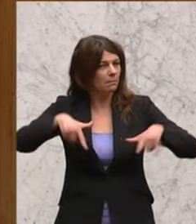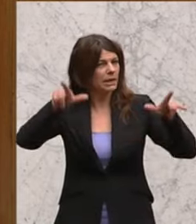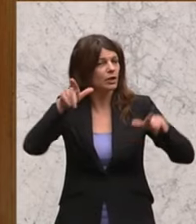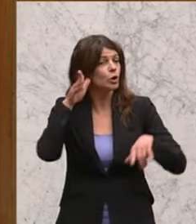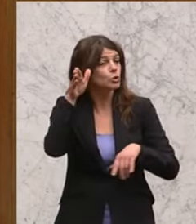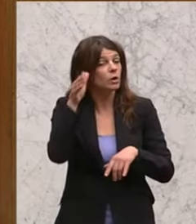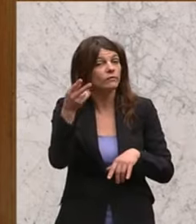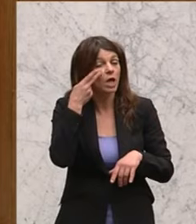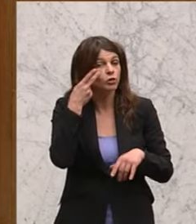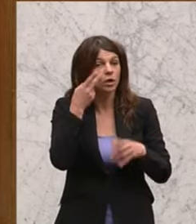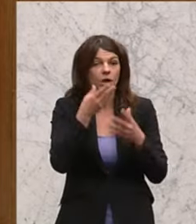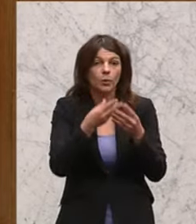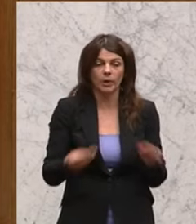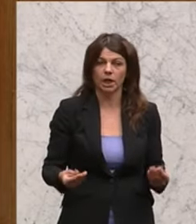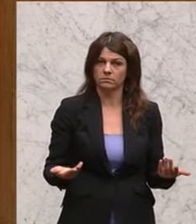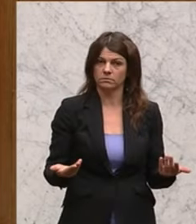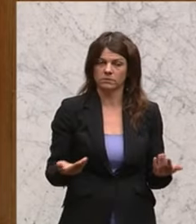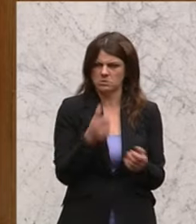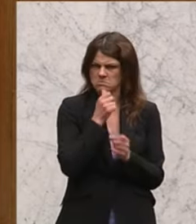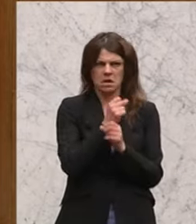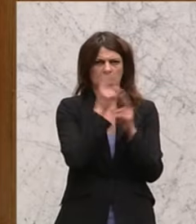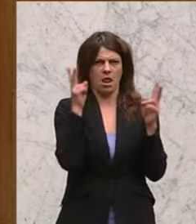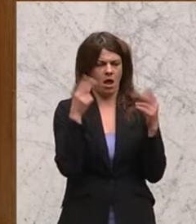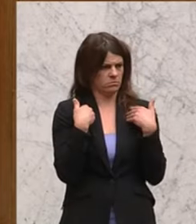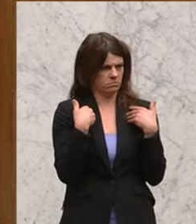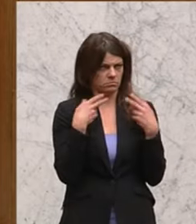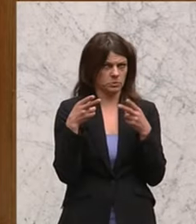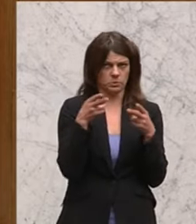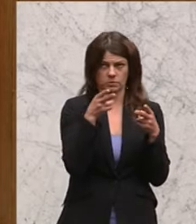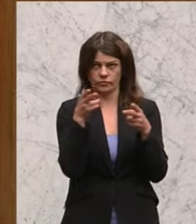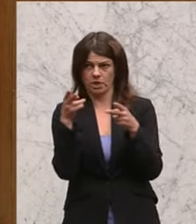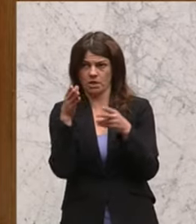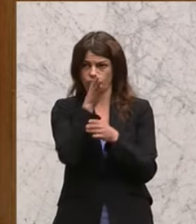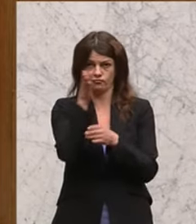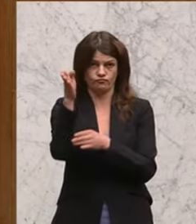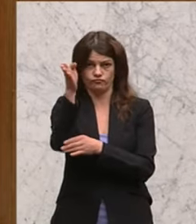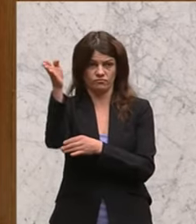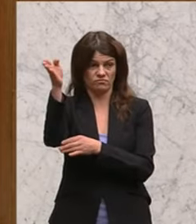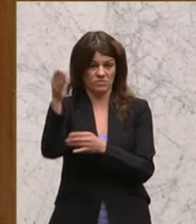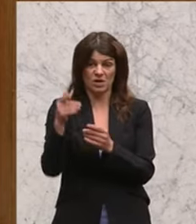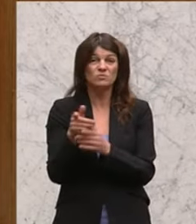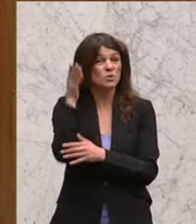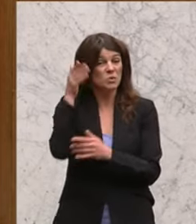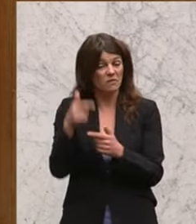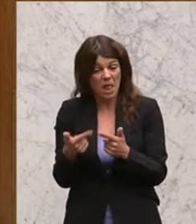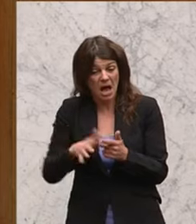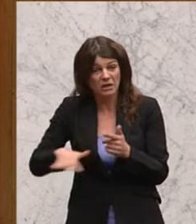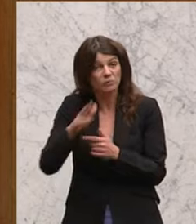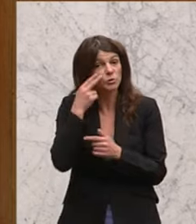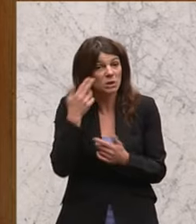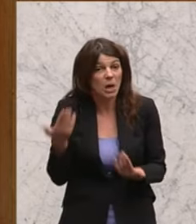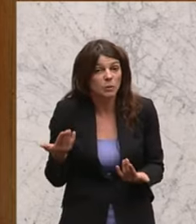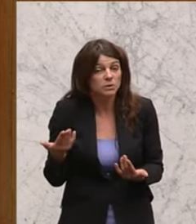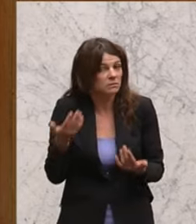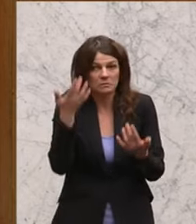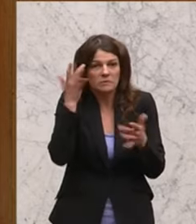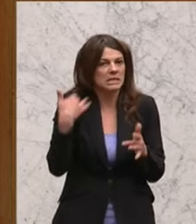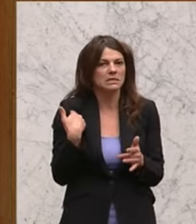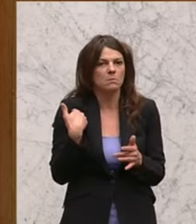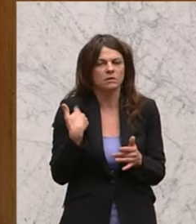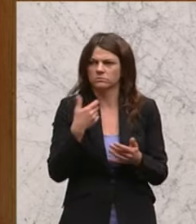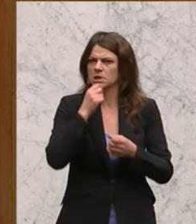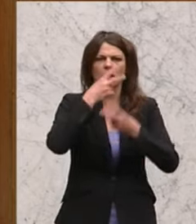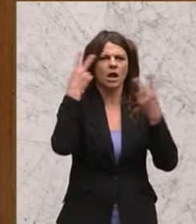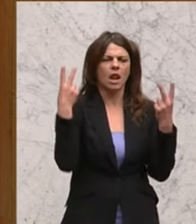gegangen sind. Dass nicht mehr klar ist, was unsere Orientierung ist, dass nicht mehr klar ist, wohin wir das Land führen wollen, dass nicht mehr klar